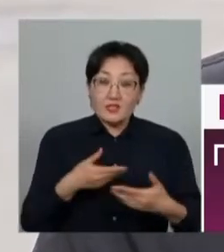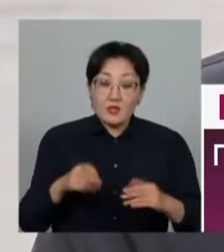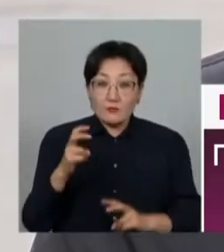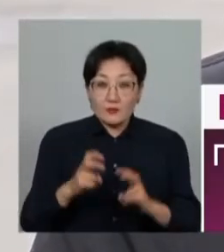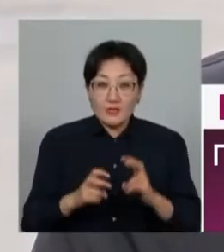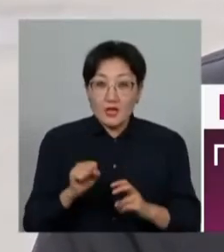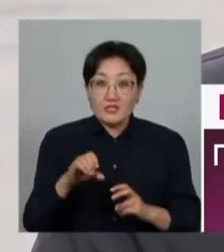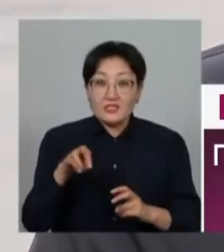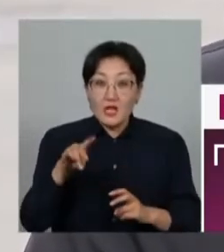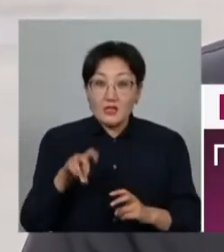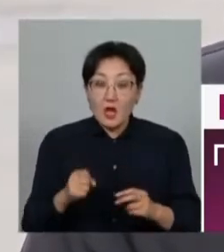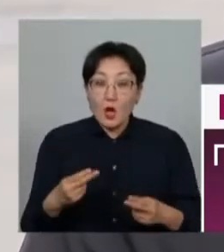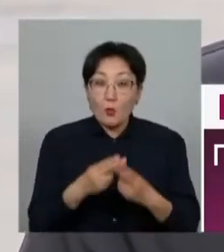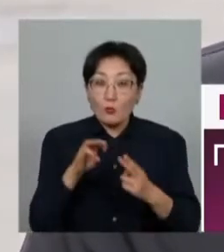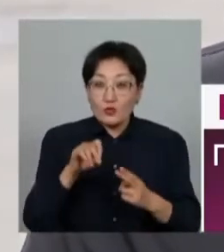завода «Астана Моторс».